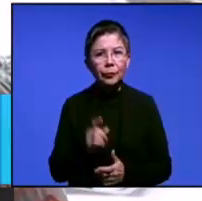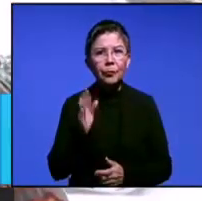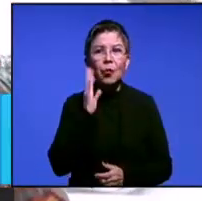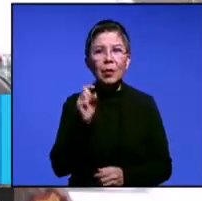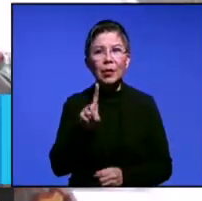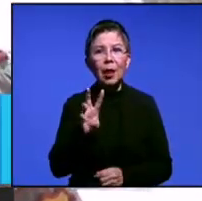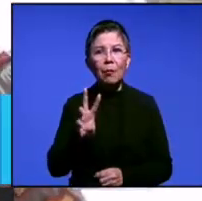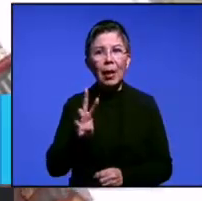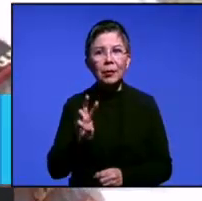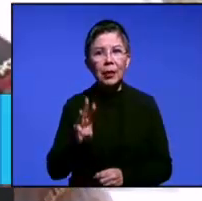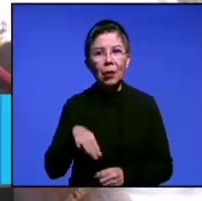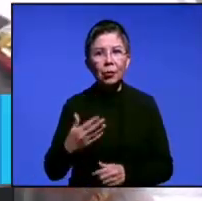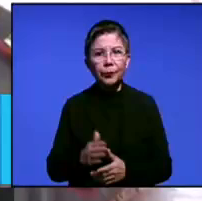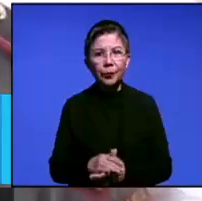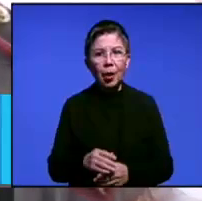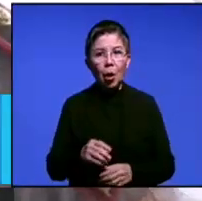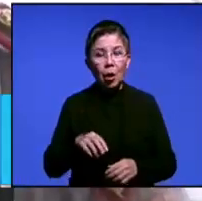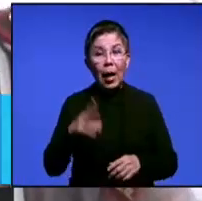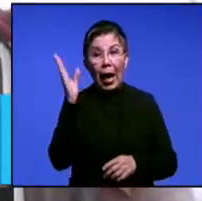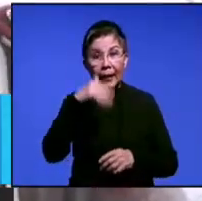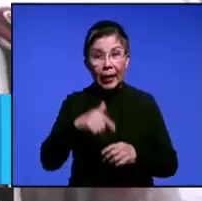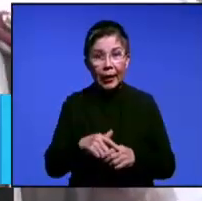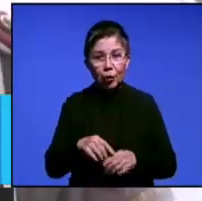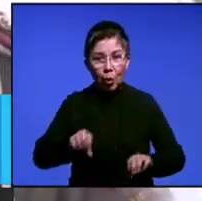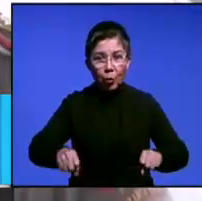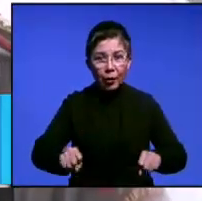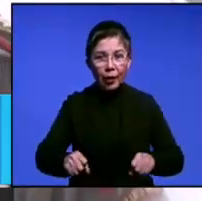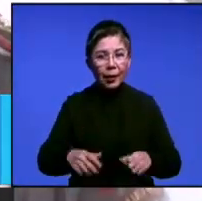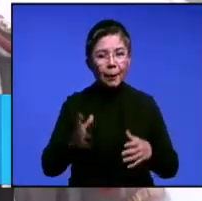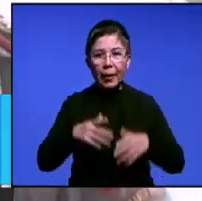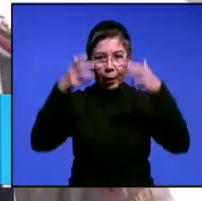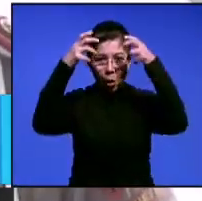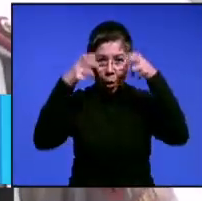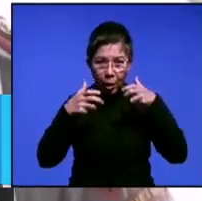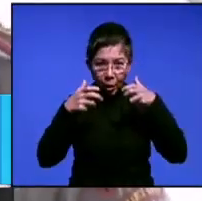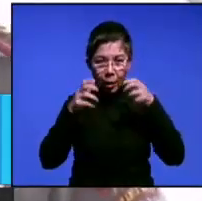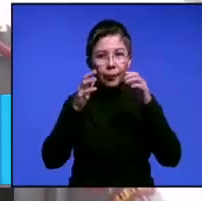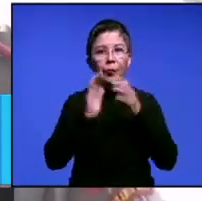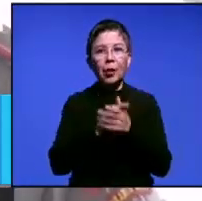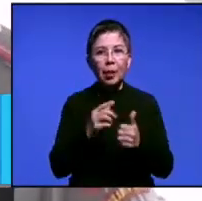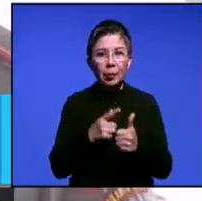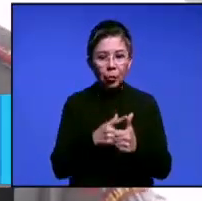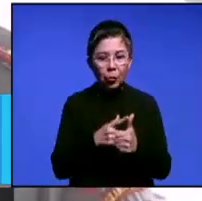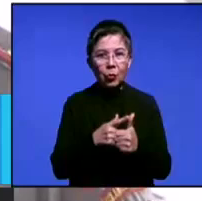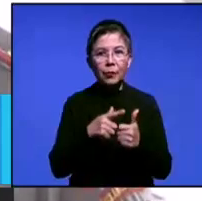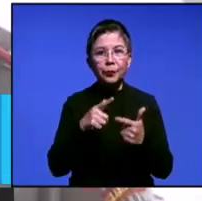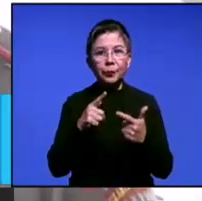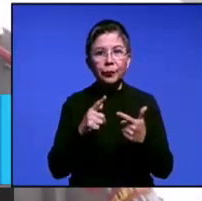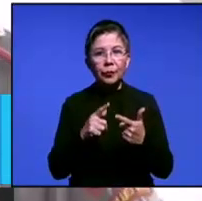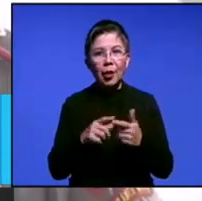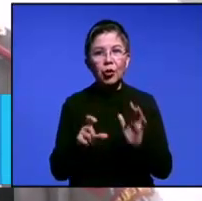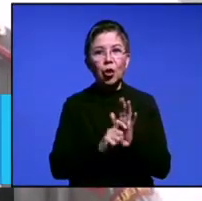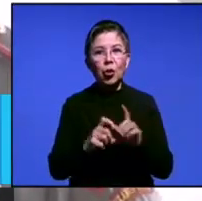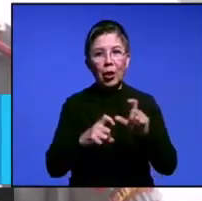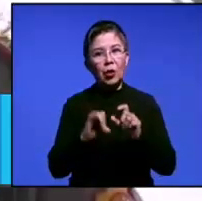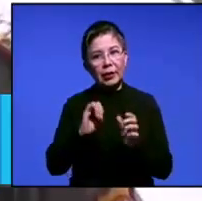Untuk operasi rutin hari ini, sasarannya bagi pengendara yang tidak memiliki kelengkapan. Kelengkapan, contohnya